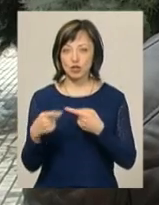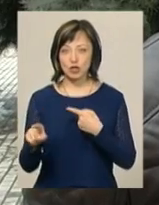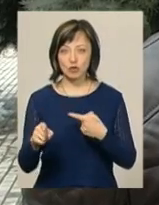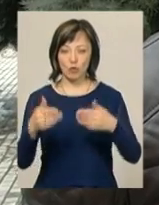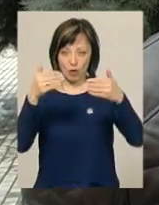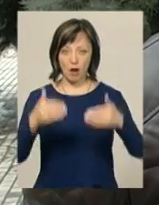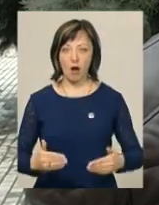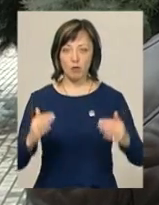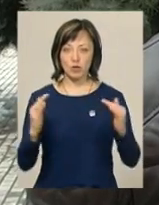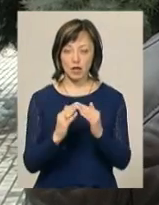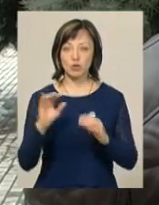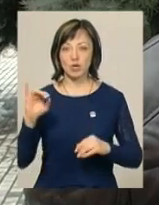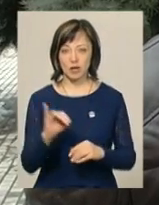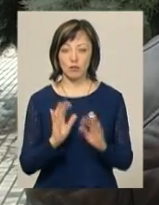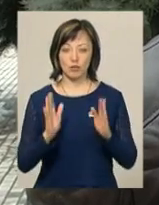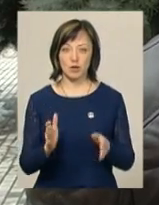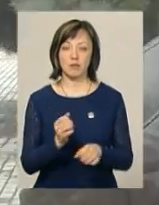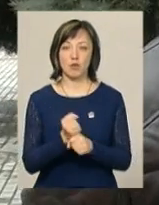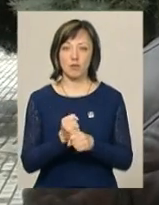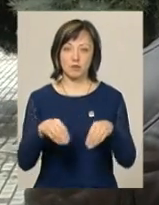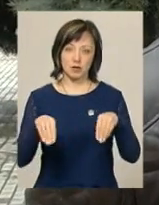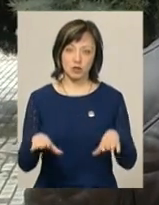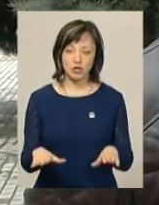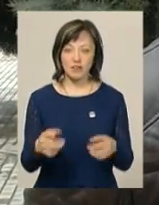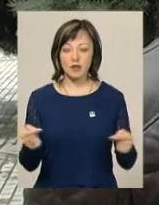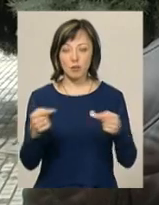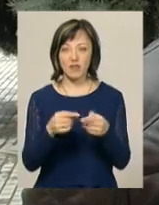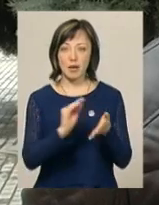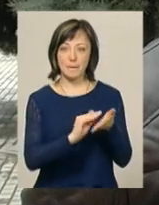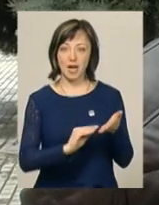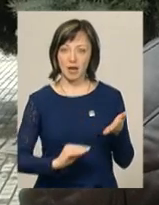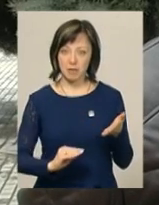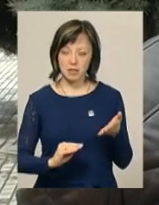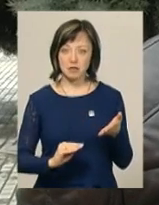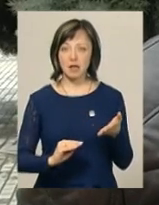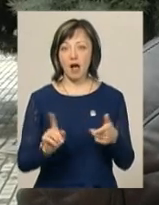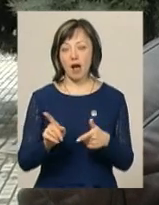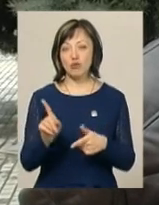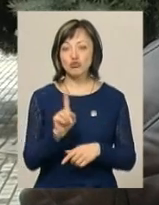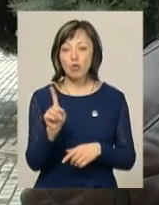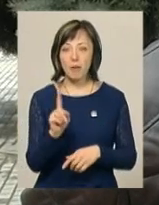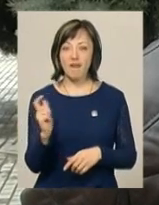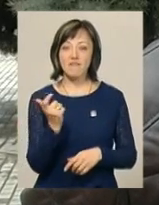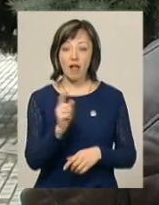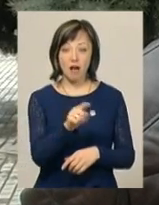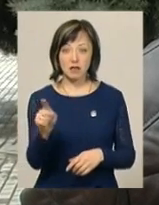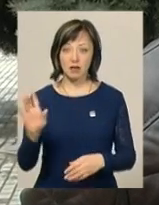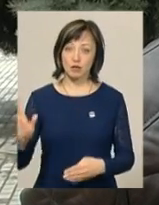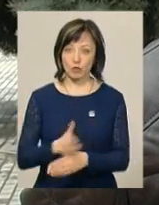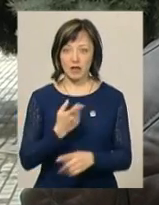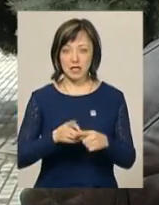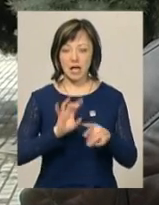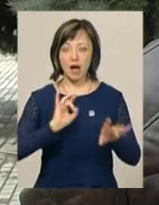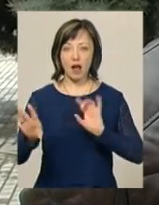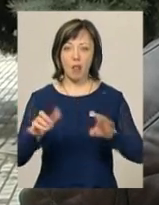будинку. і, відповідно, будемо приймати рішення. Будуть відповідні приписи, аби власники демонтували ці